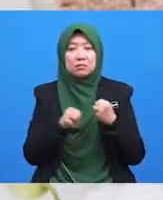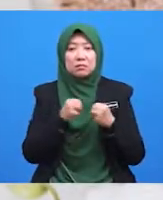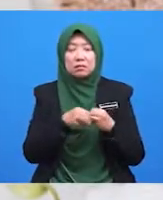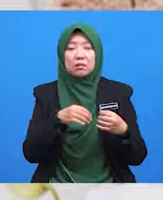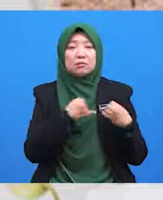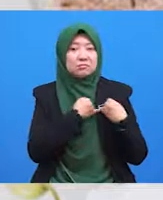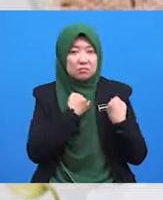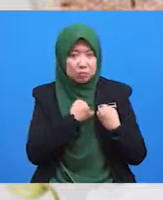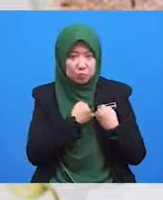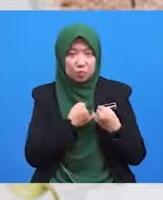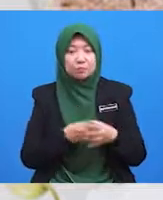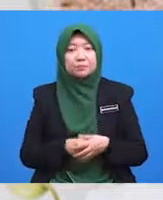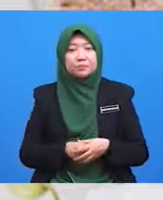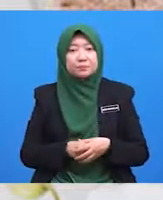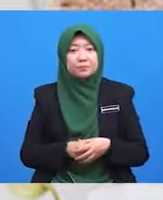jantung,